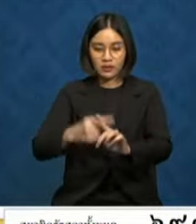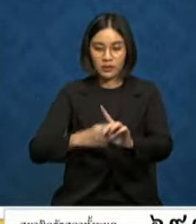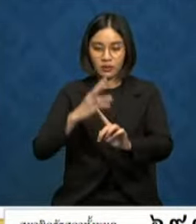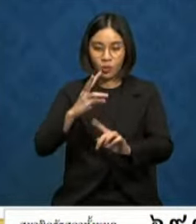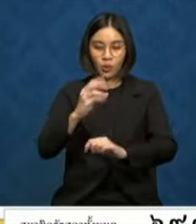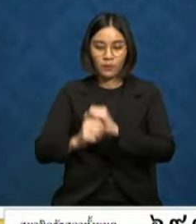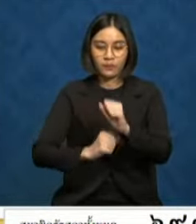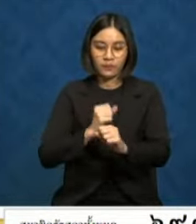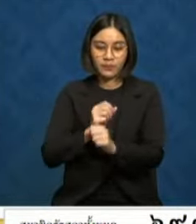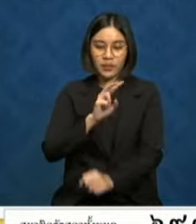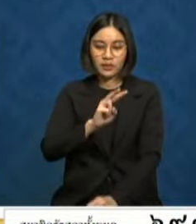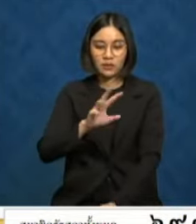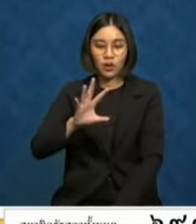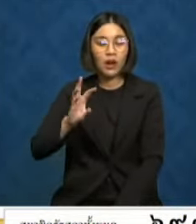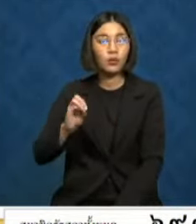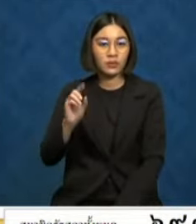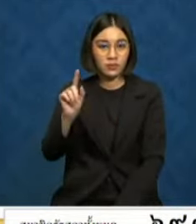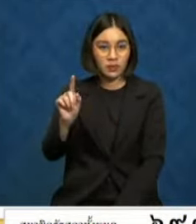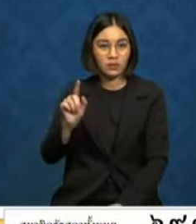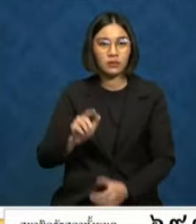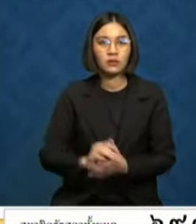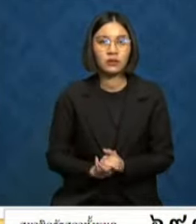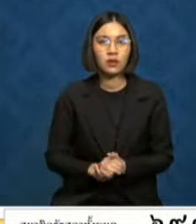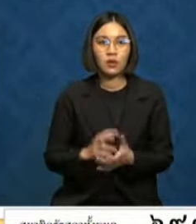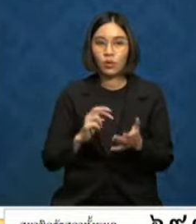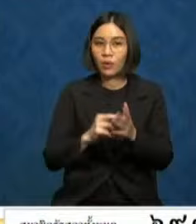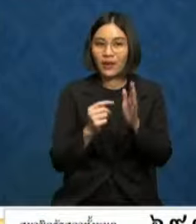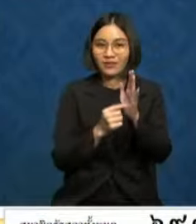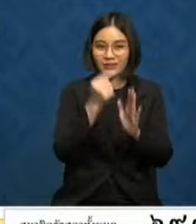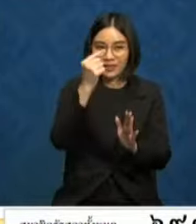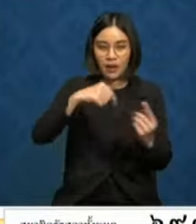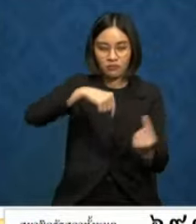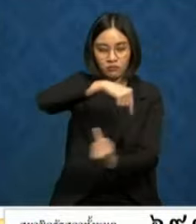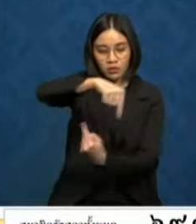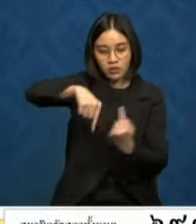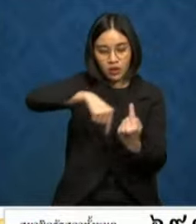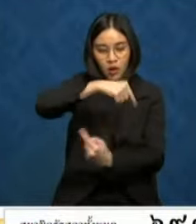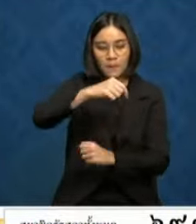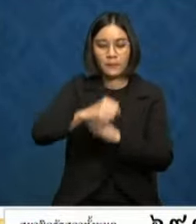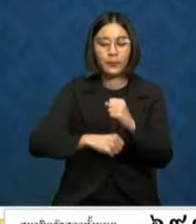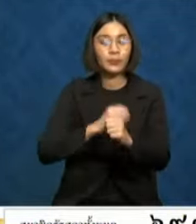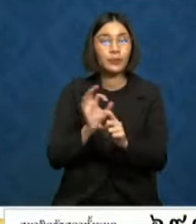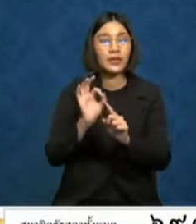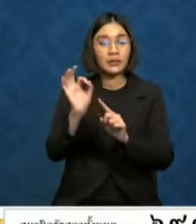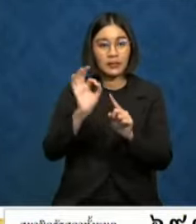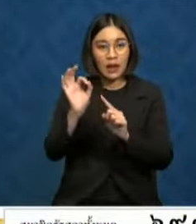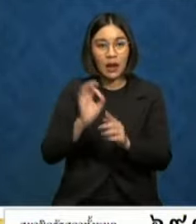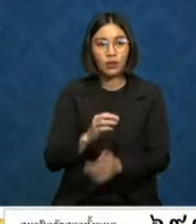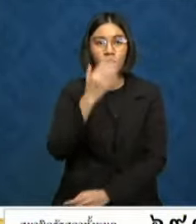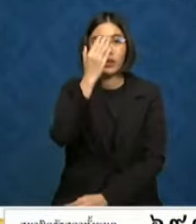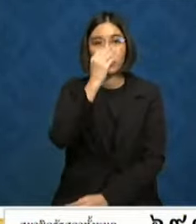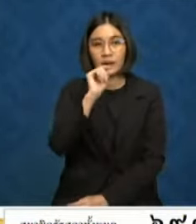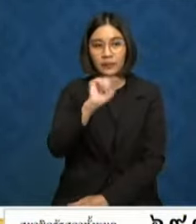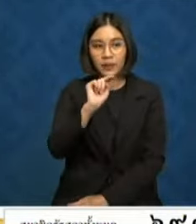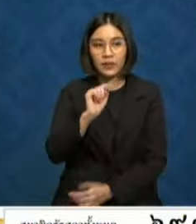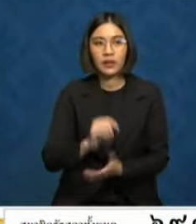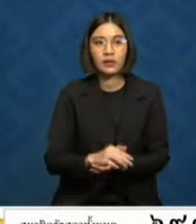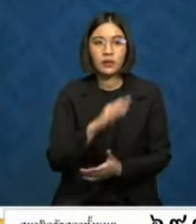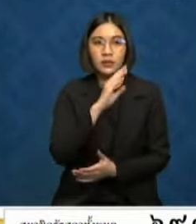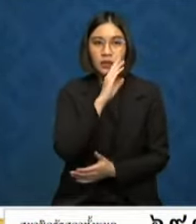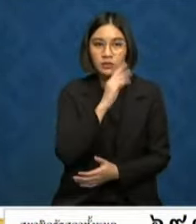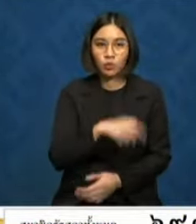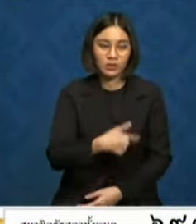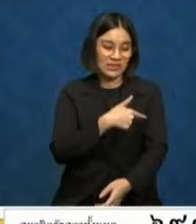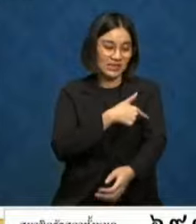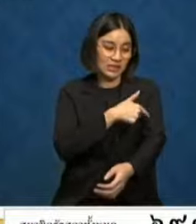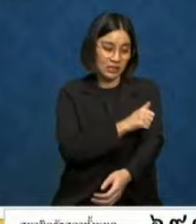น2561เป็นครั้งแรกในรอบ9ปีครับซีเสดายก็เพราะว่าถ้าหากว่าเราไม่มีการประห